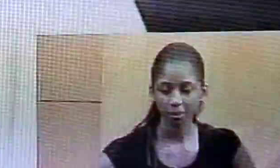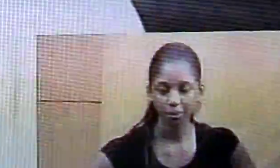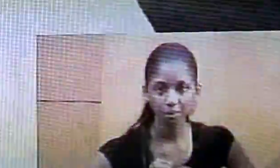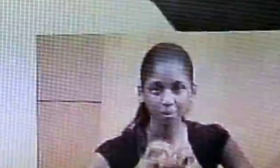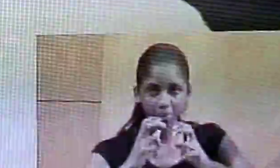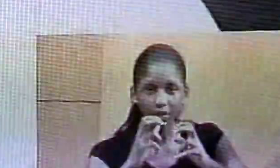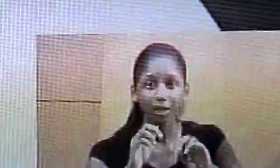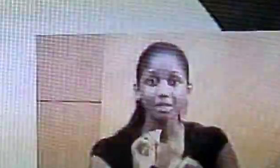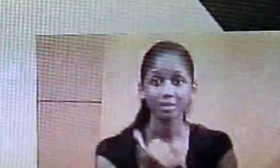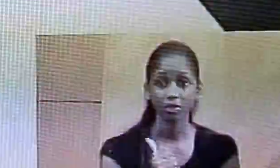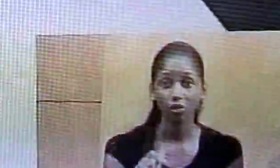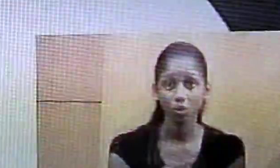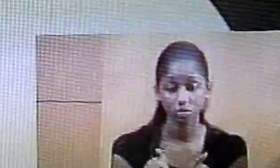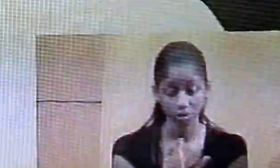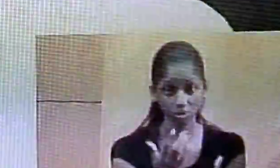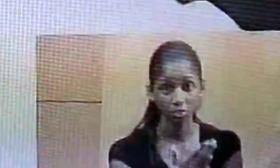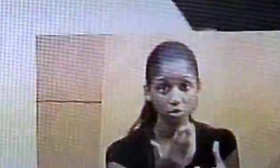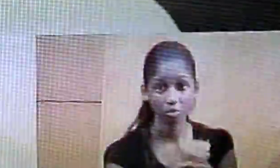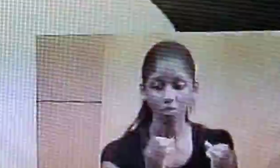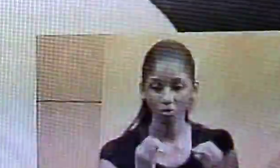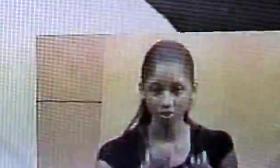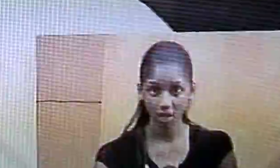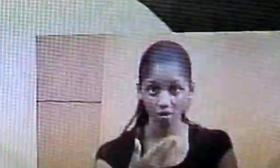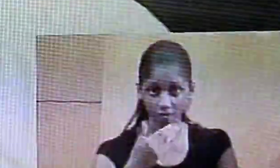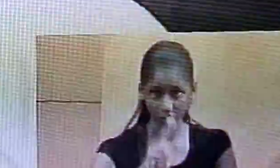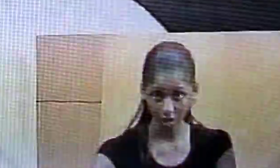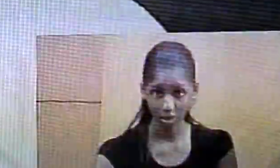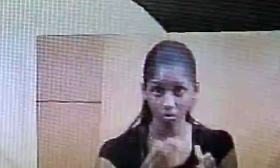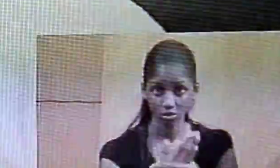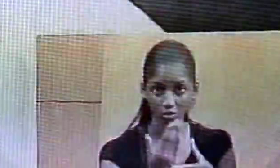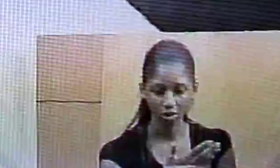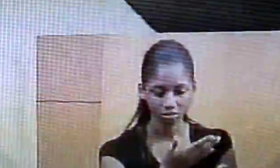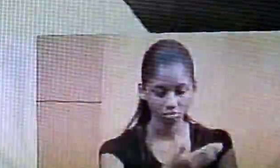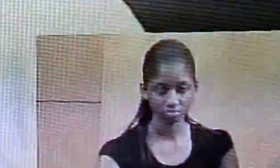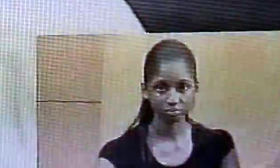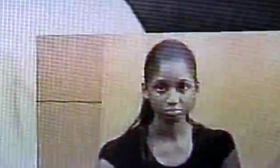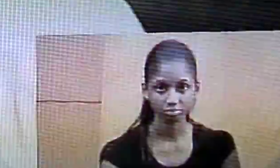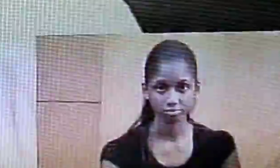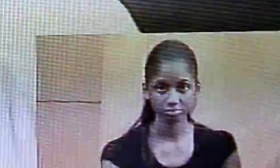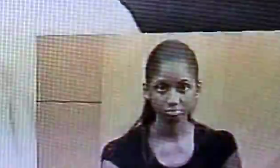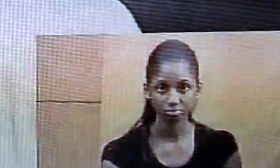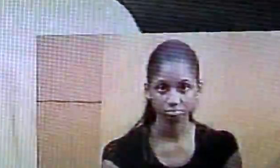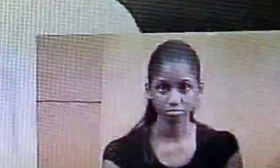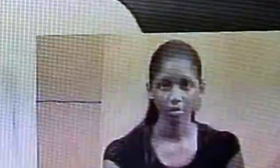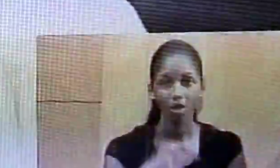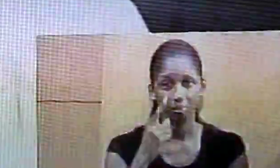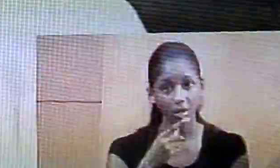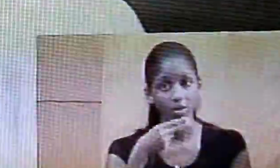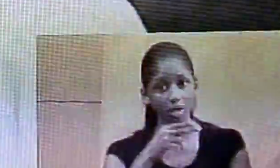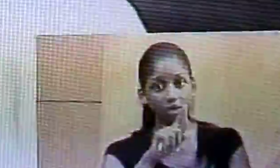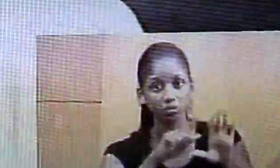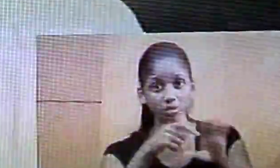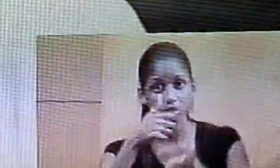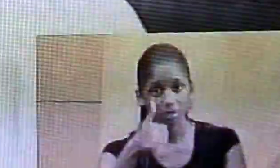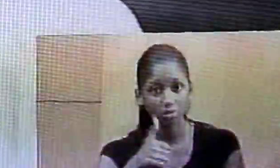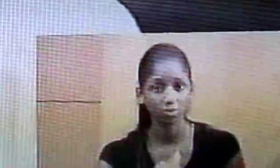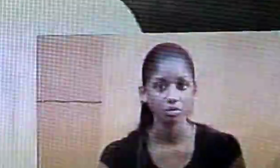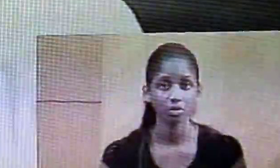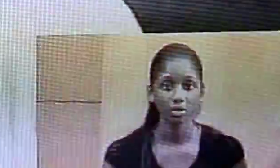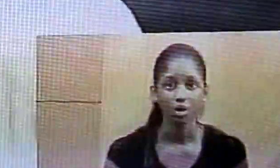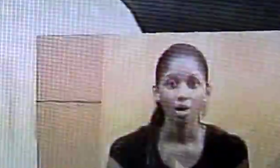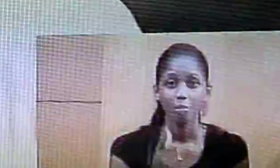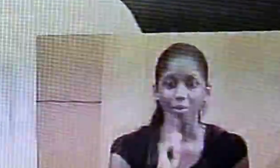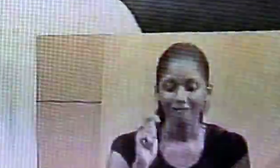D'ailleurs, les documents officiels parlent de M71